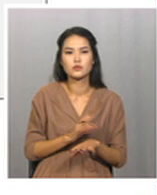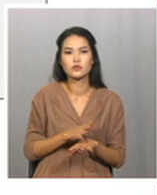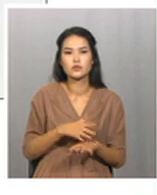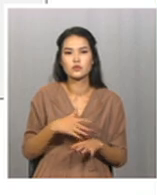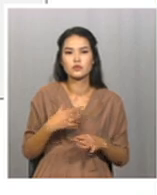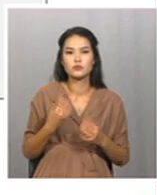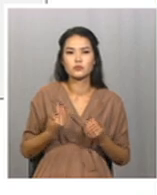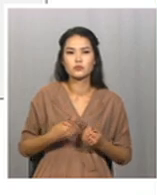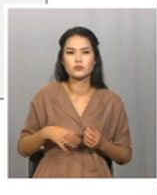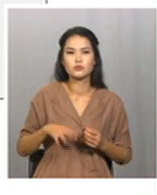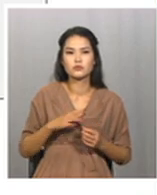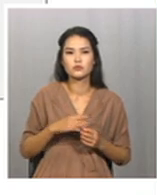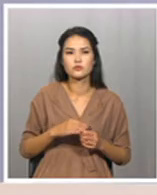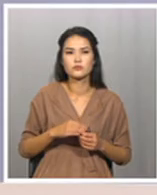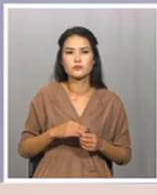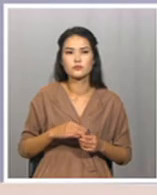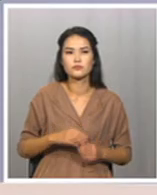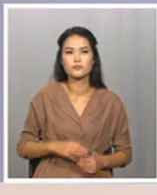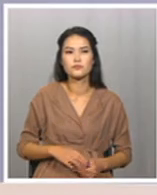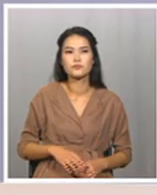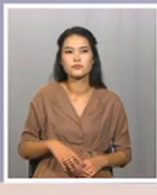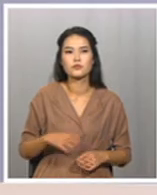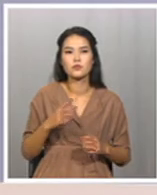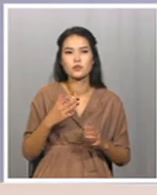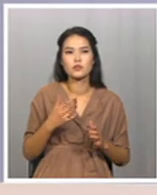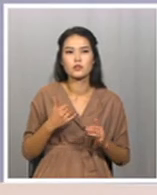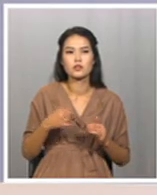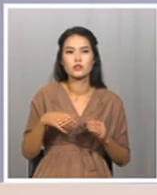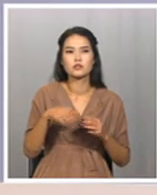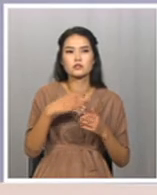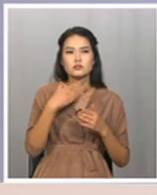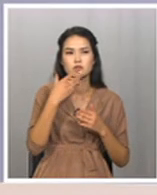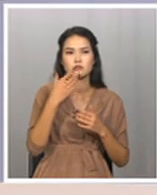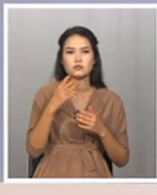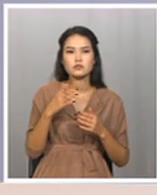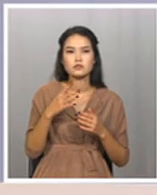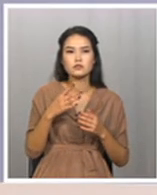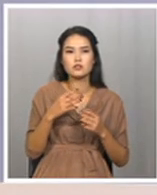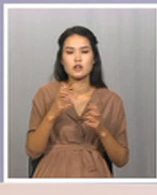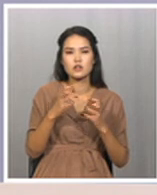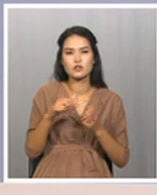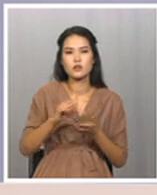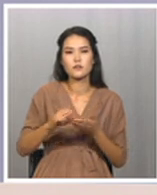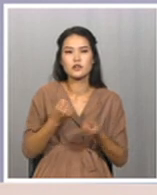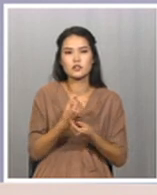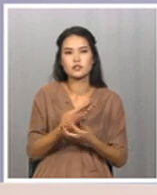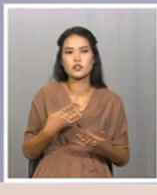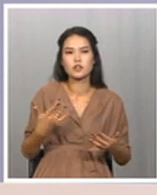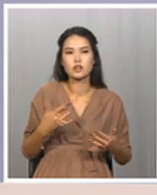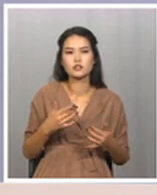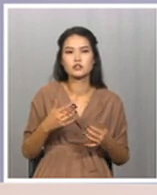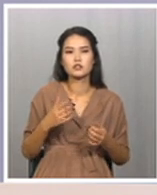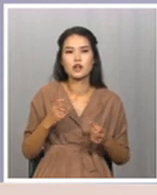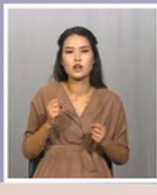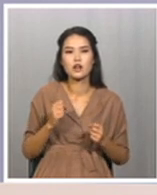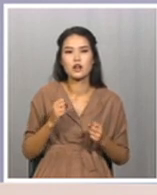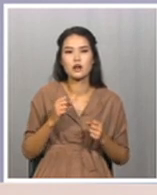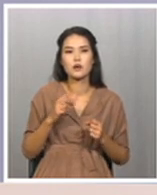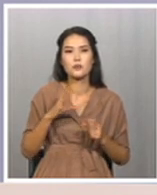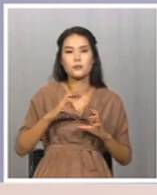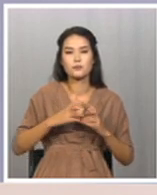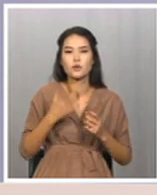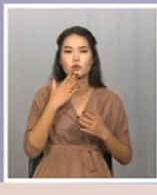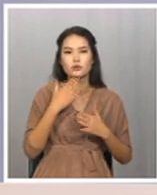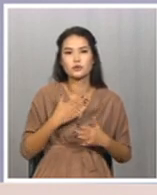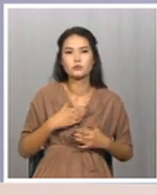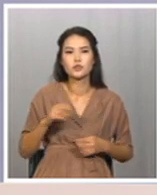на поле брани. У героев повести складывается различное мнение о неразделенной любви